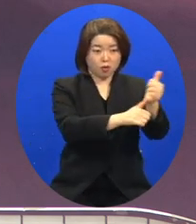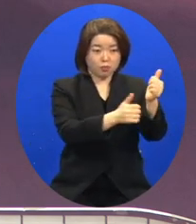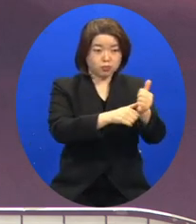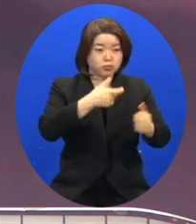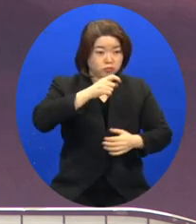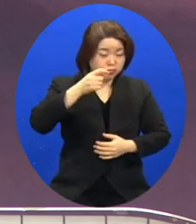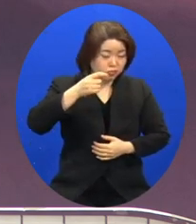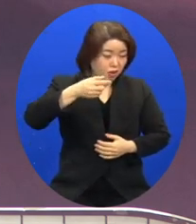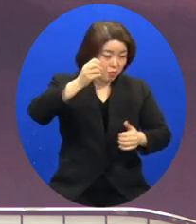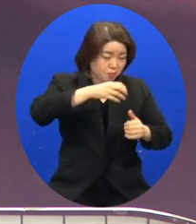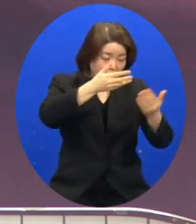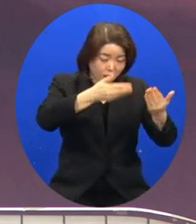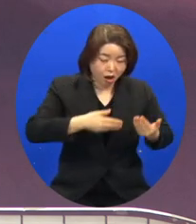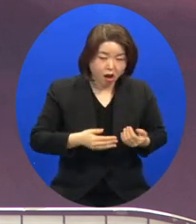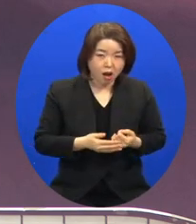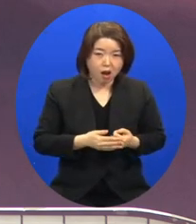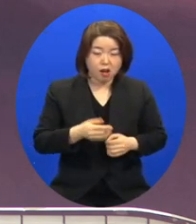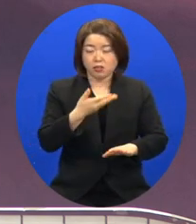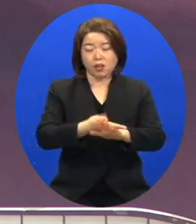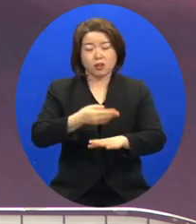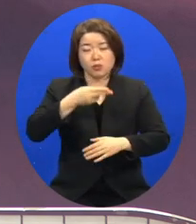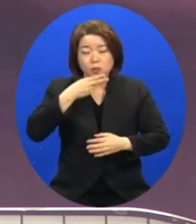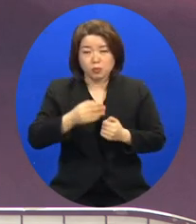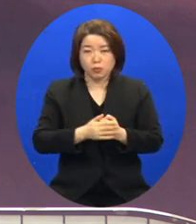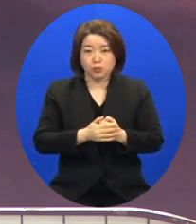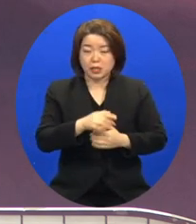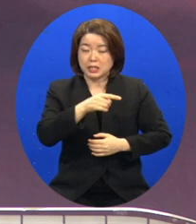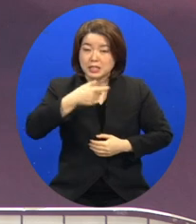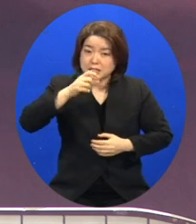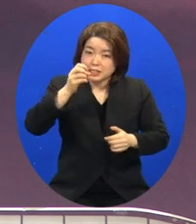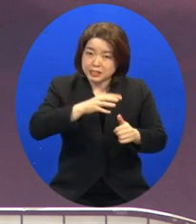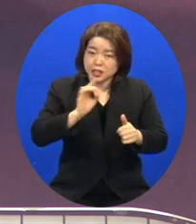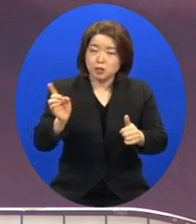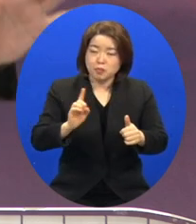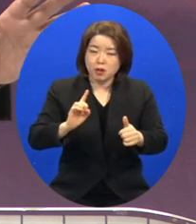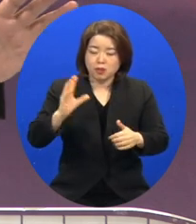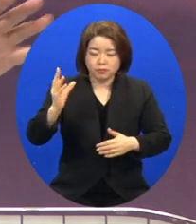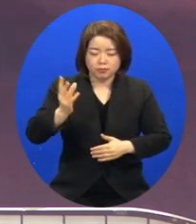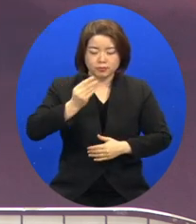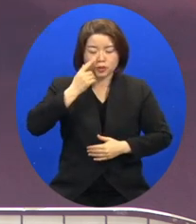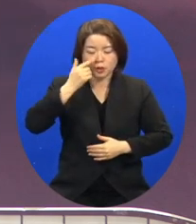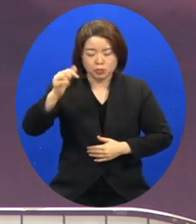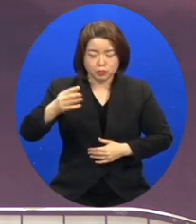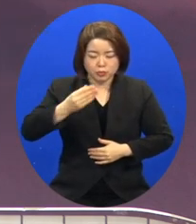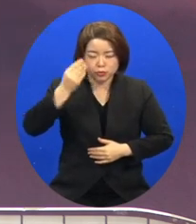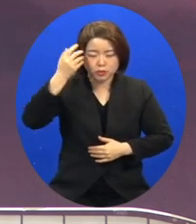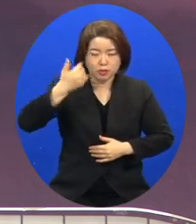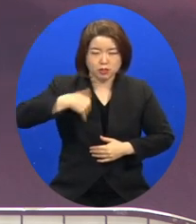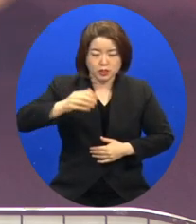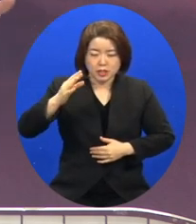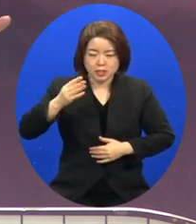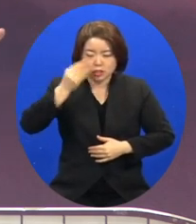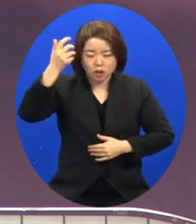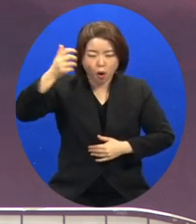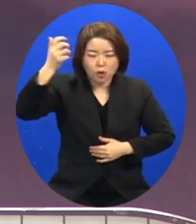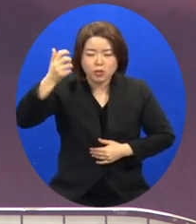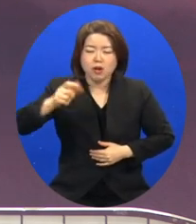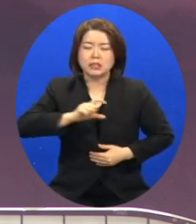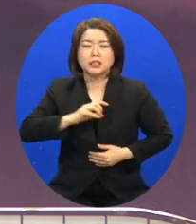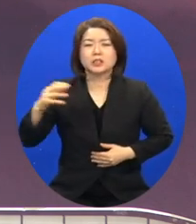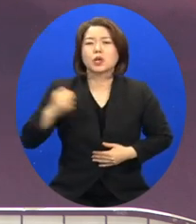재는 성부와 성자와 성령의 이름으로 세례를 받는 거에요 똑같아요 누가 세례를 주던 아무 상관이